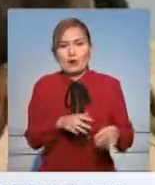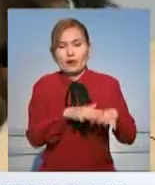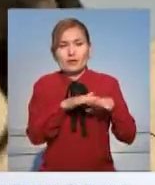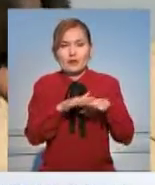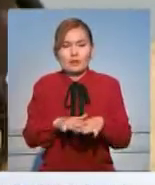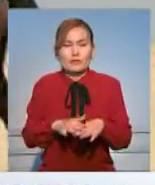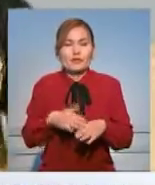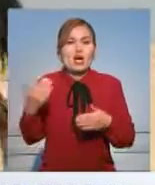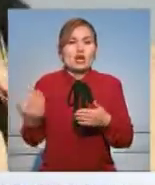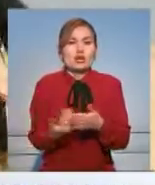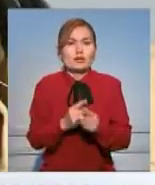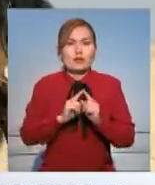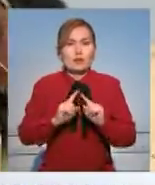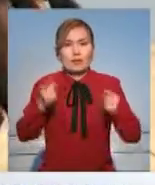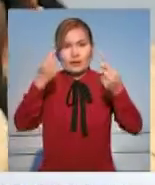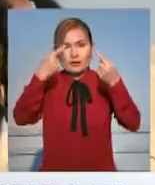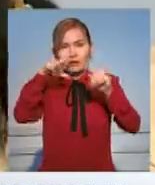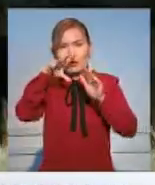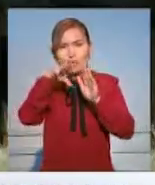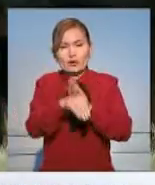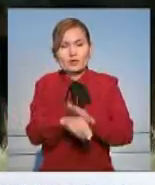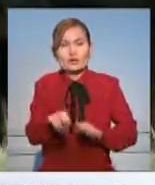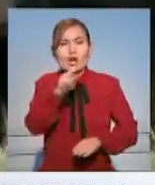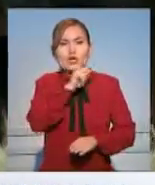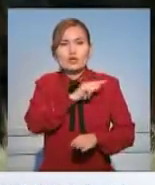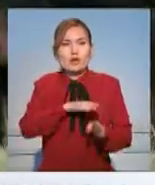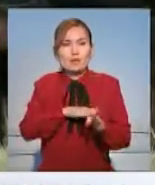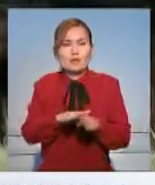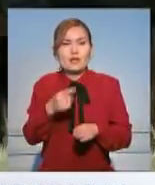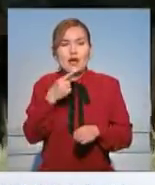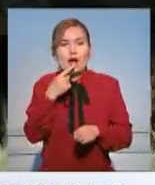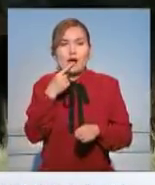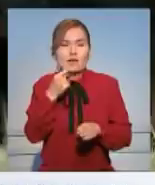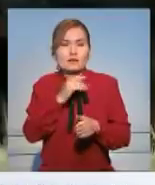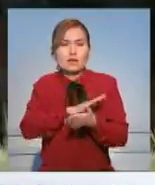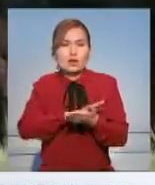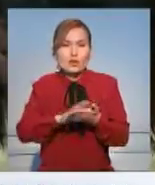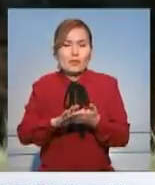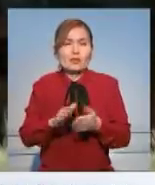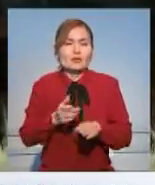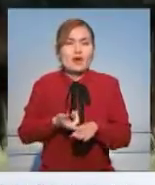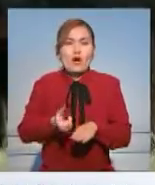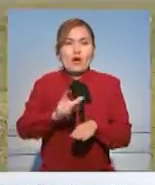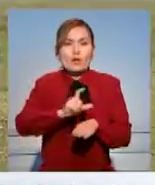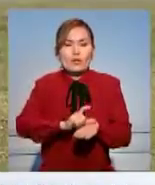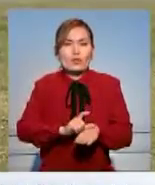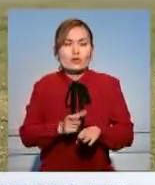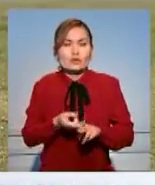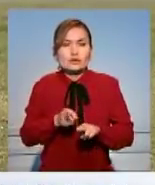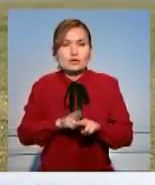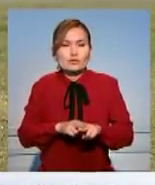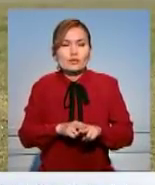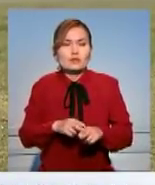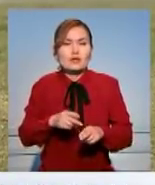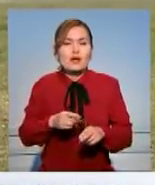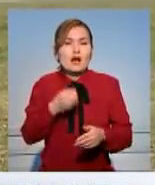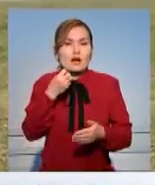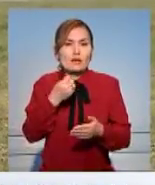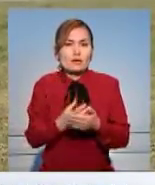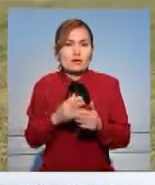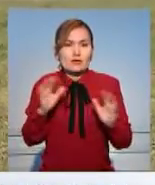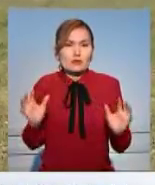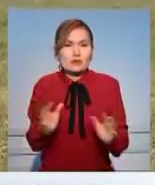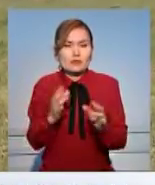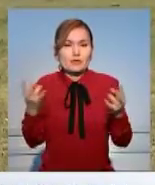субсидиялап, салаға инновациялық технология жетістіктерін енгізіп және асыл тұқымды жылқыны таза күйінде сақтап қалуға күш салуымыз қажет дейді